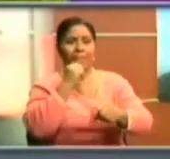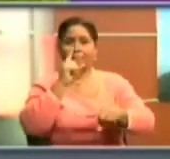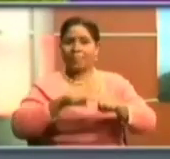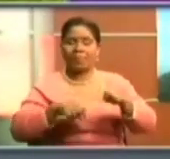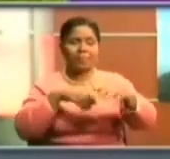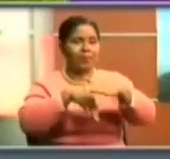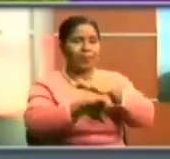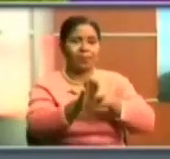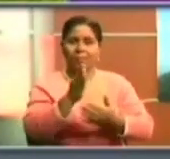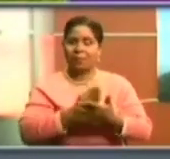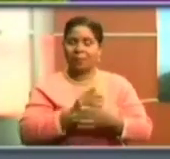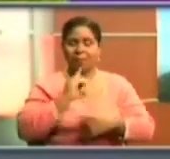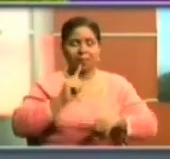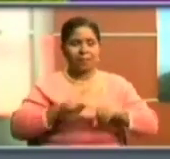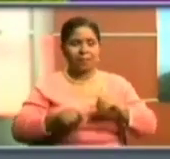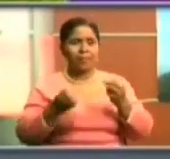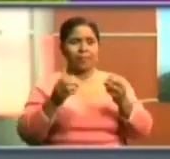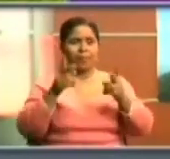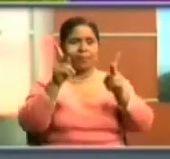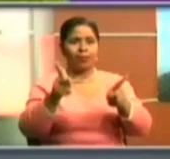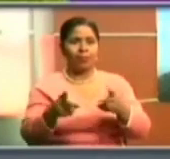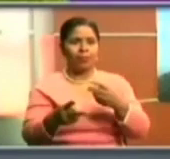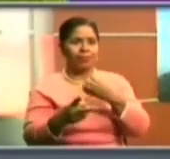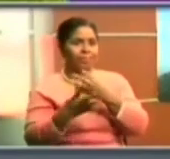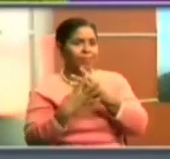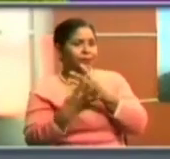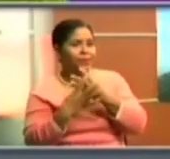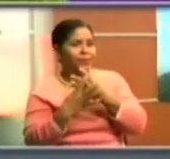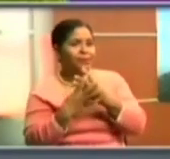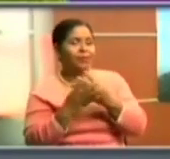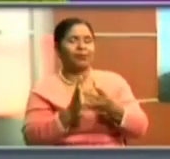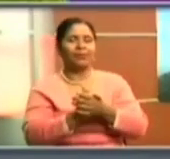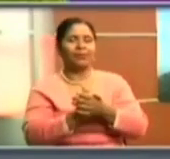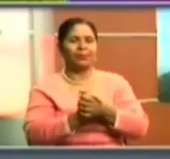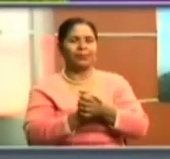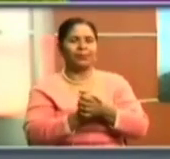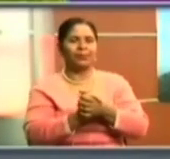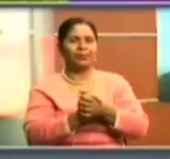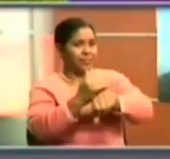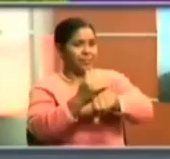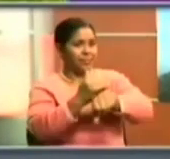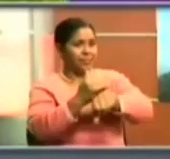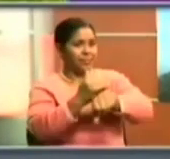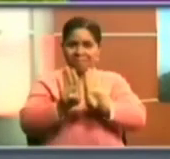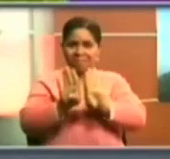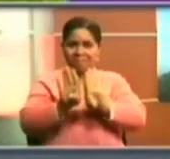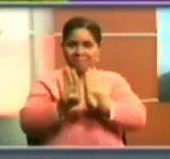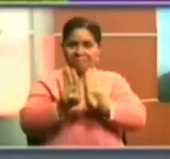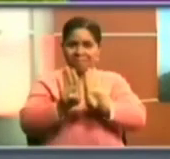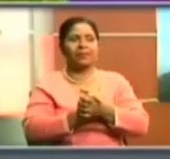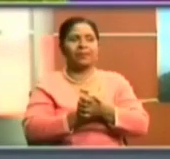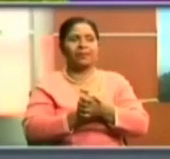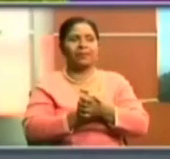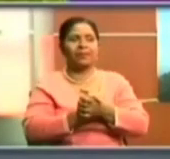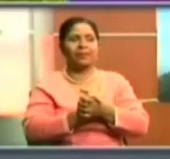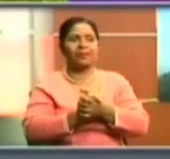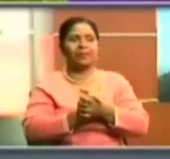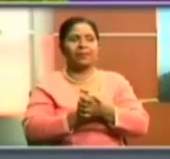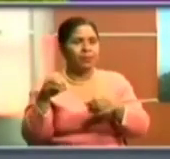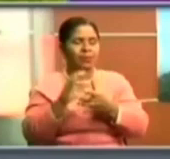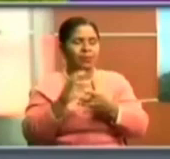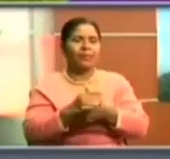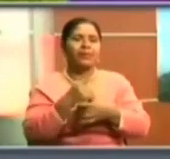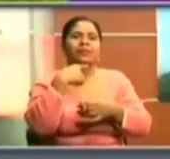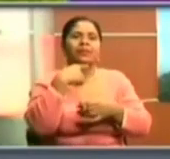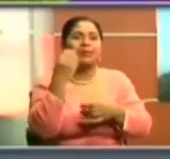Il y a un gros taux qui a commencé dans la prison, il y a une grosse institution qui a commencé à fermer. Il y a des gens qui font aveu,